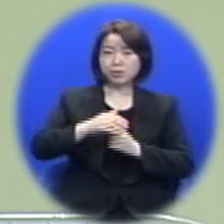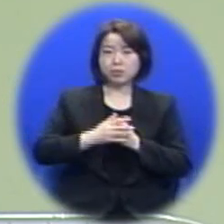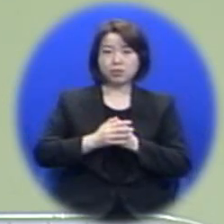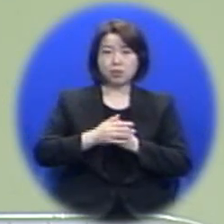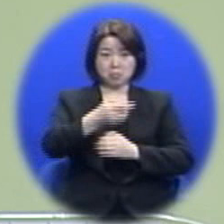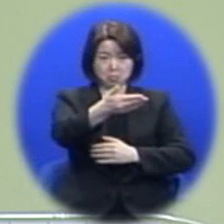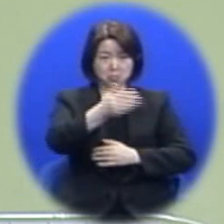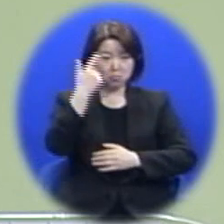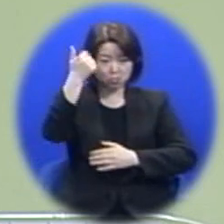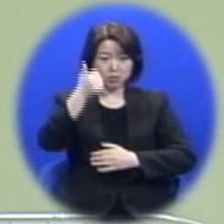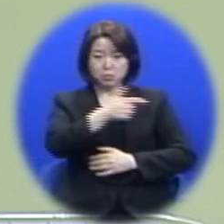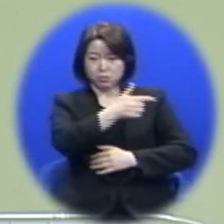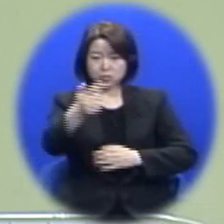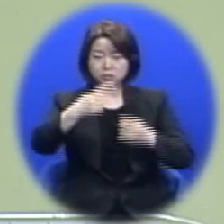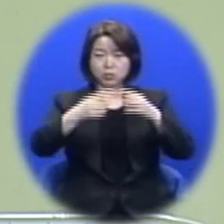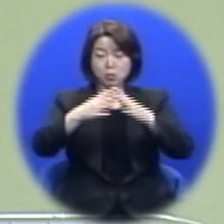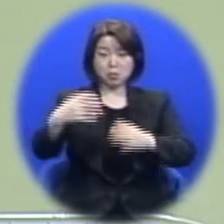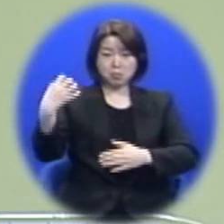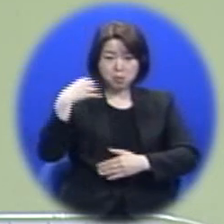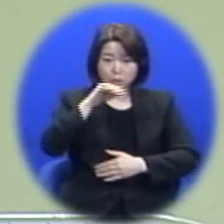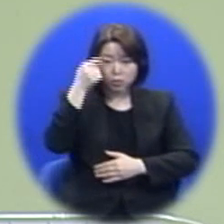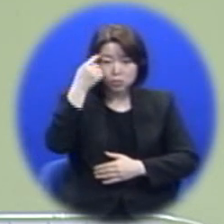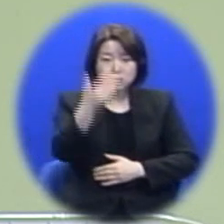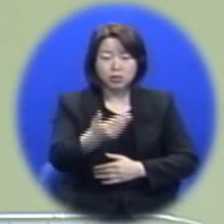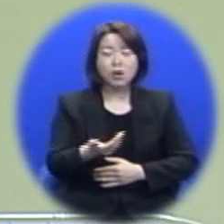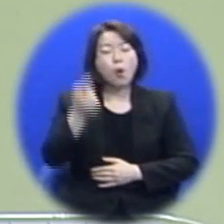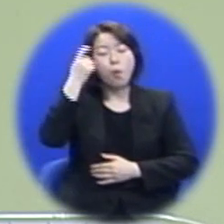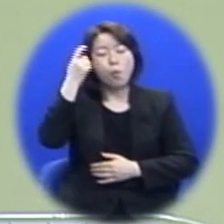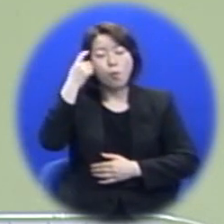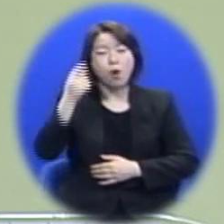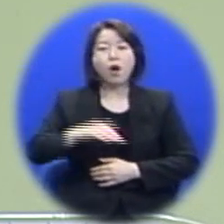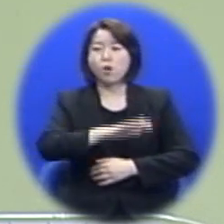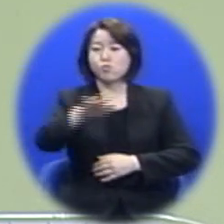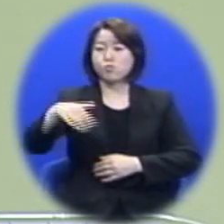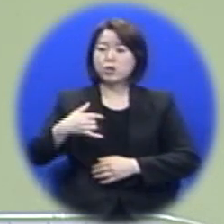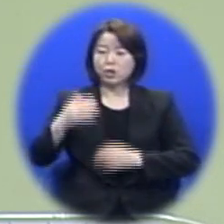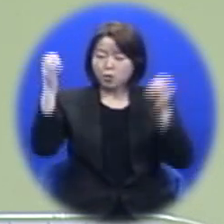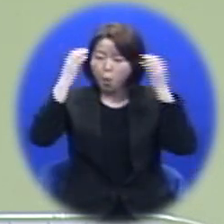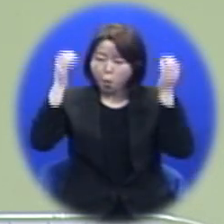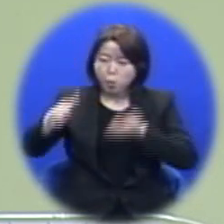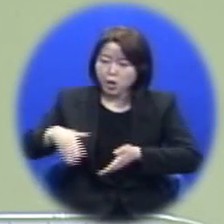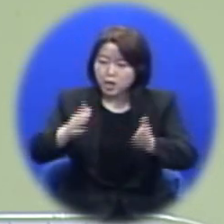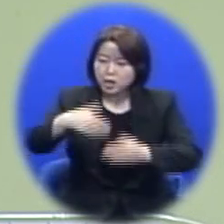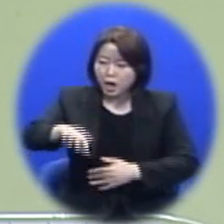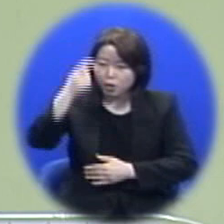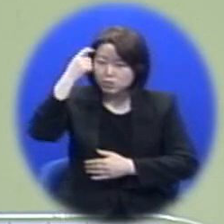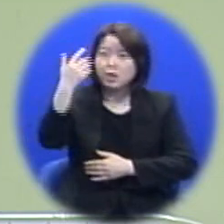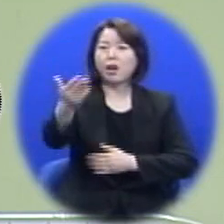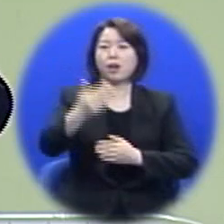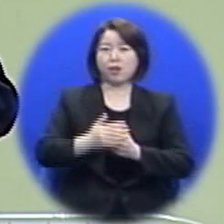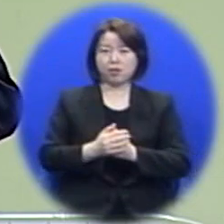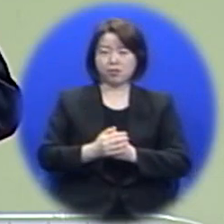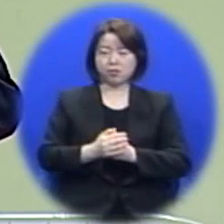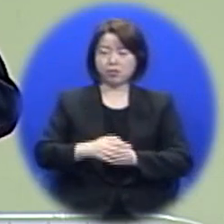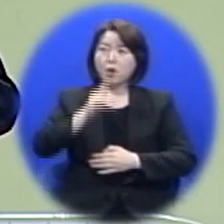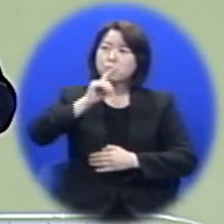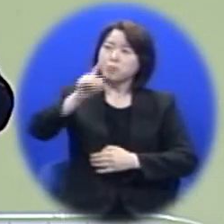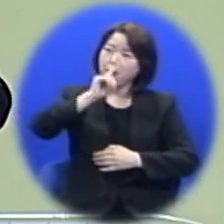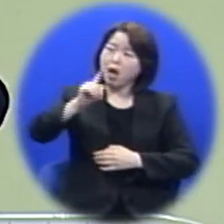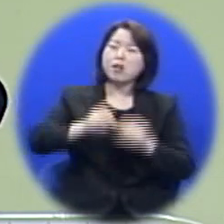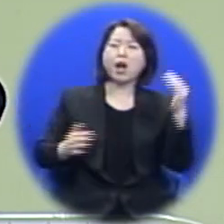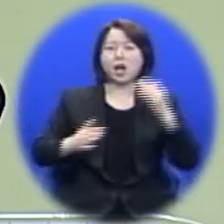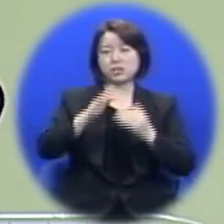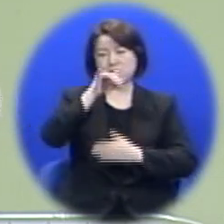자기는 큰 교회의 담임목사 면서 우리 보고만 그렇게 고난의 길을 가라고 하느냐 그렇게 따지는 학생도